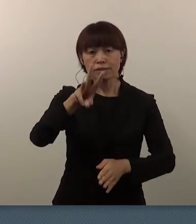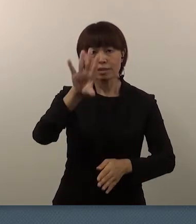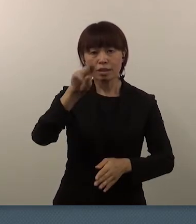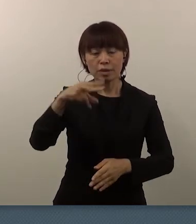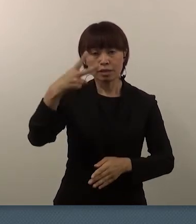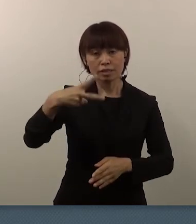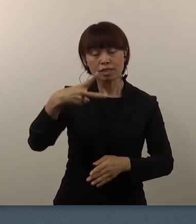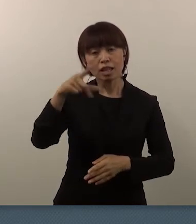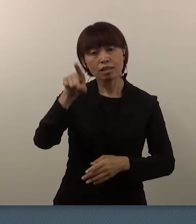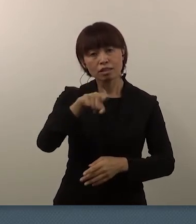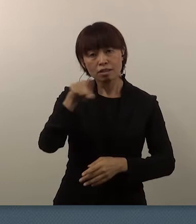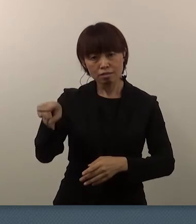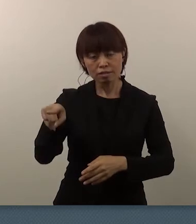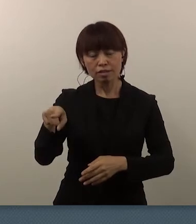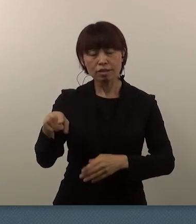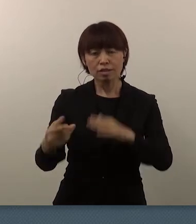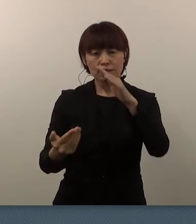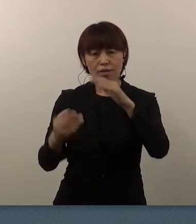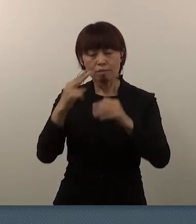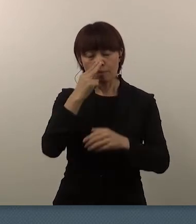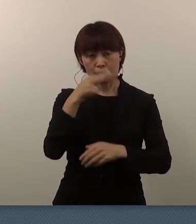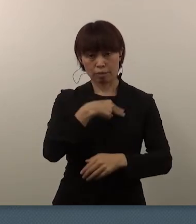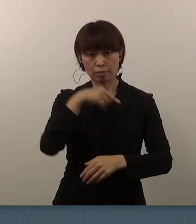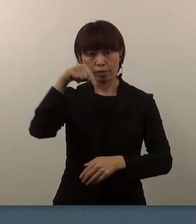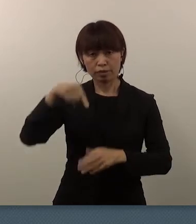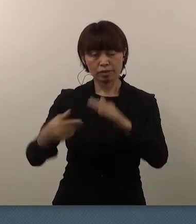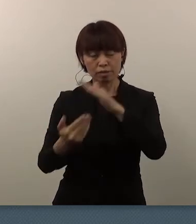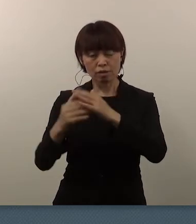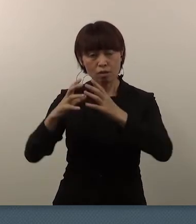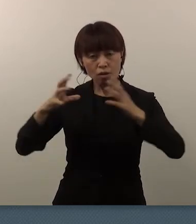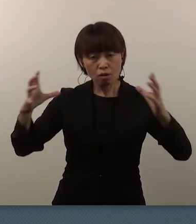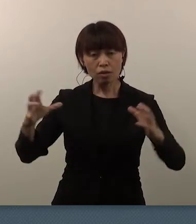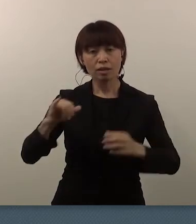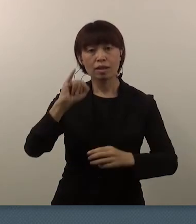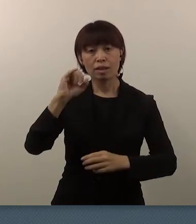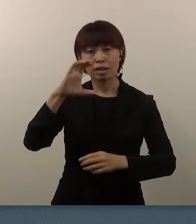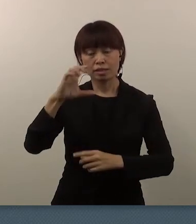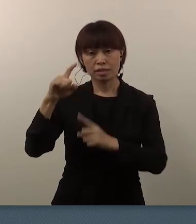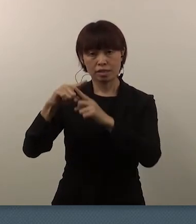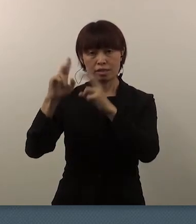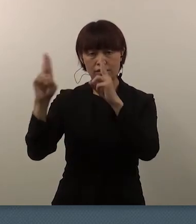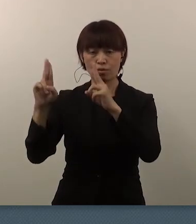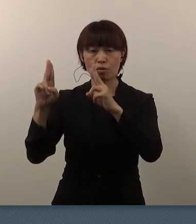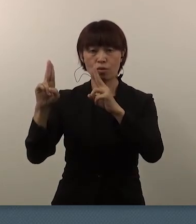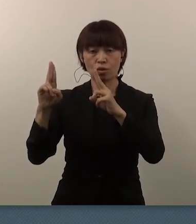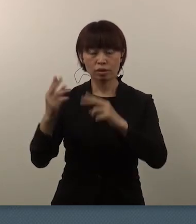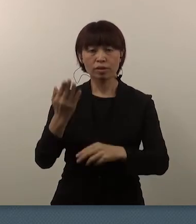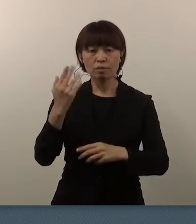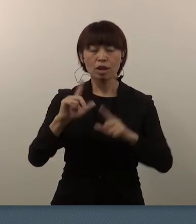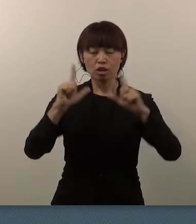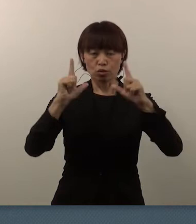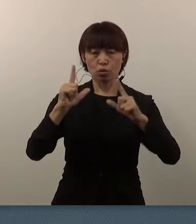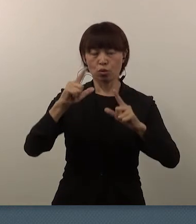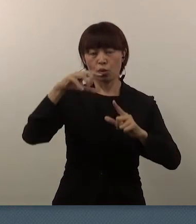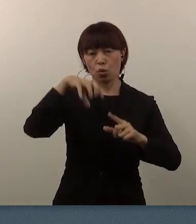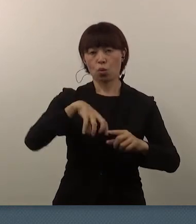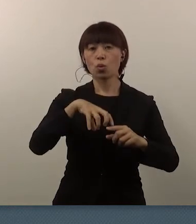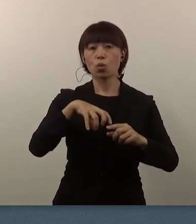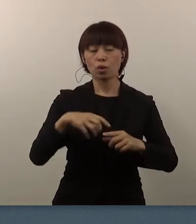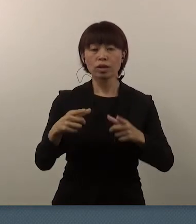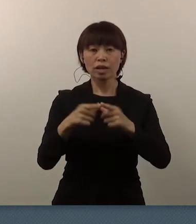ベトナム第1位の ICT 企業です。すでに東京に日本法人の本社があります